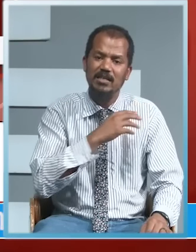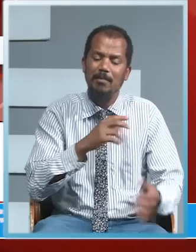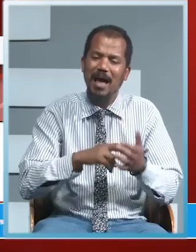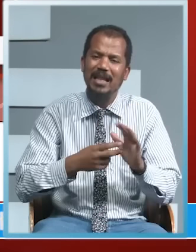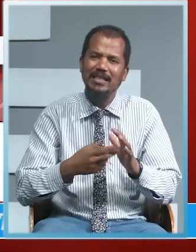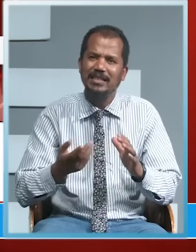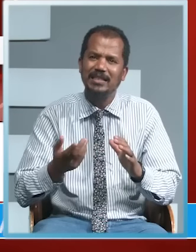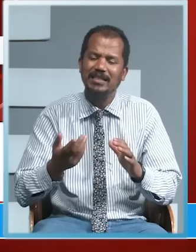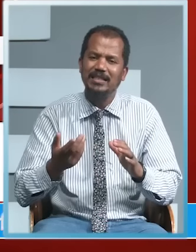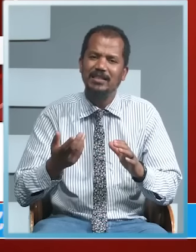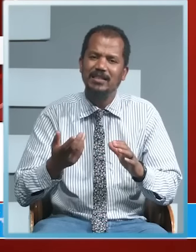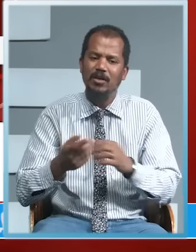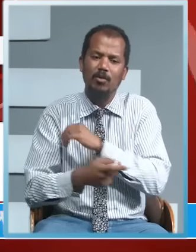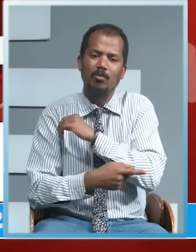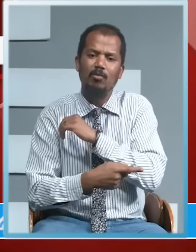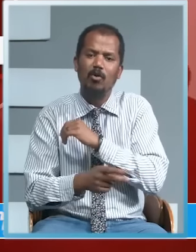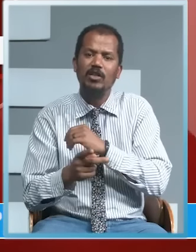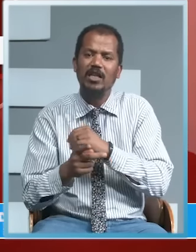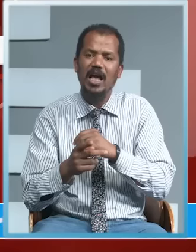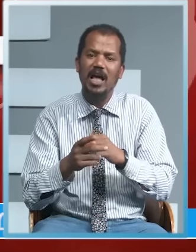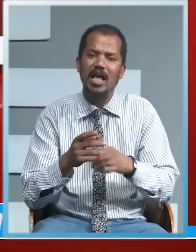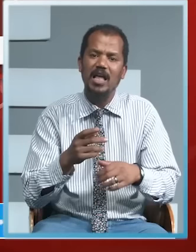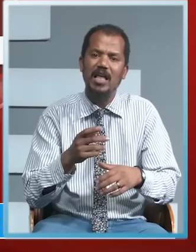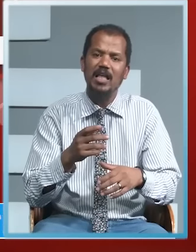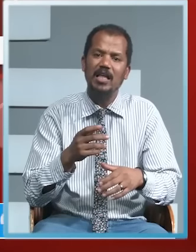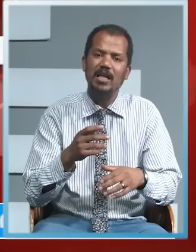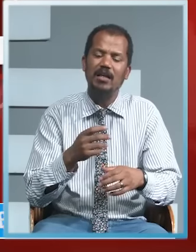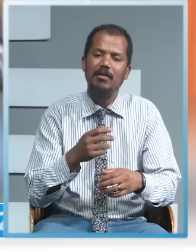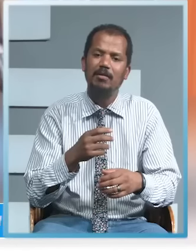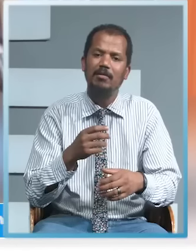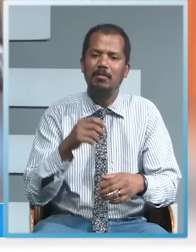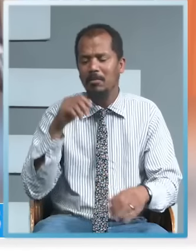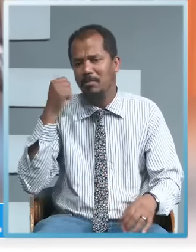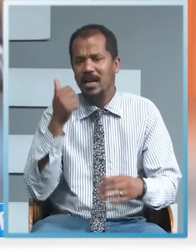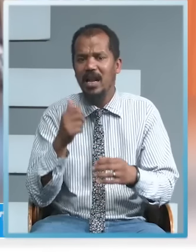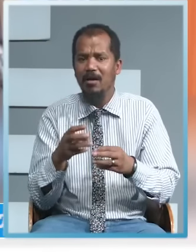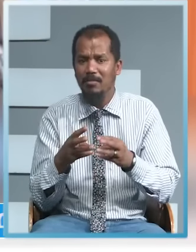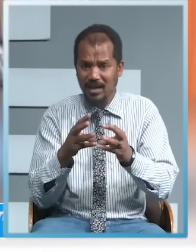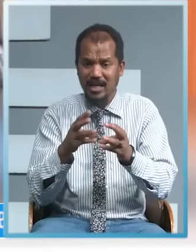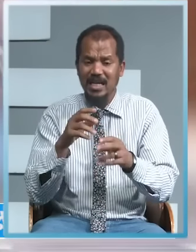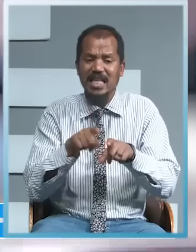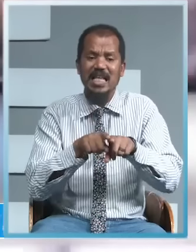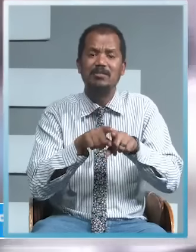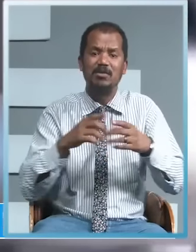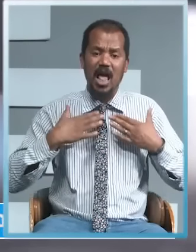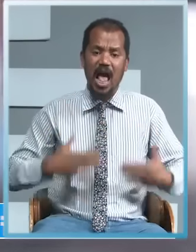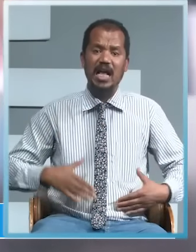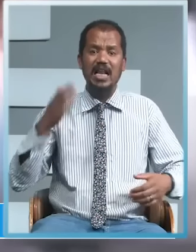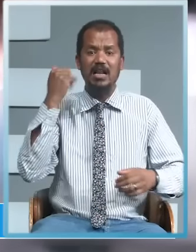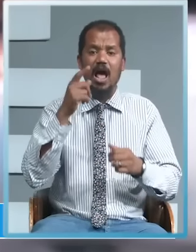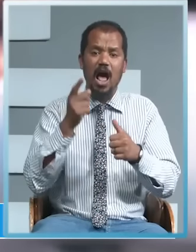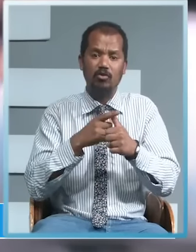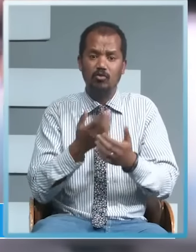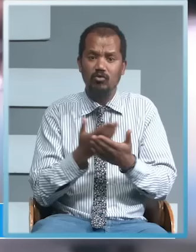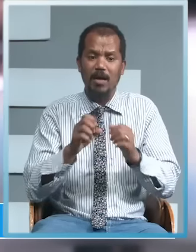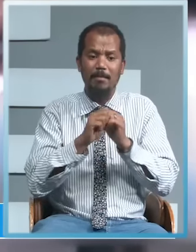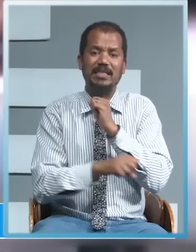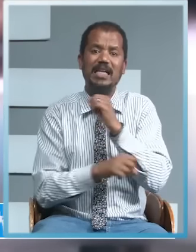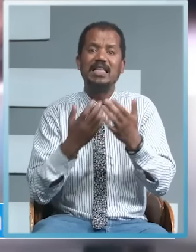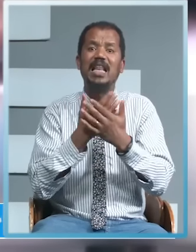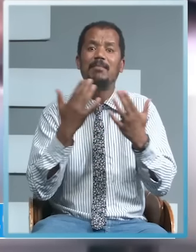ማለት የፖለቲካ ምደባ እንዲሰጣቸው የሚል ነበረ። በሌላ መልኩ የስምምነቱ አካል የነበረው አንድ ጉዳይ